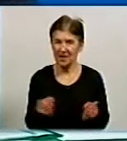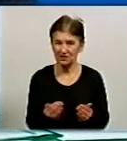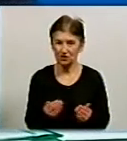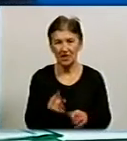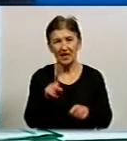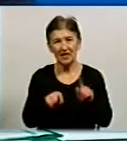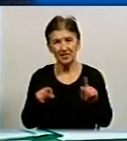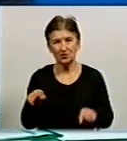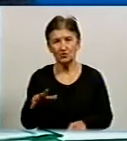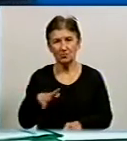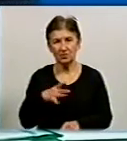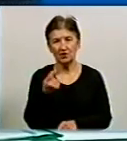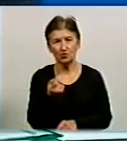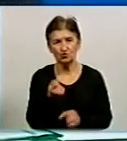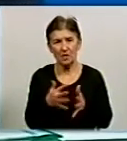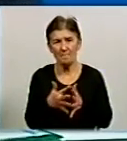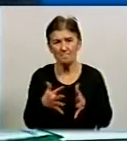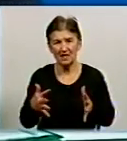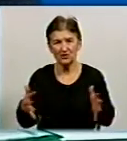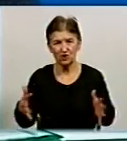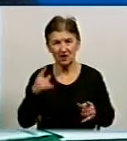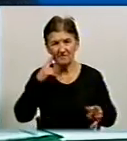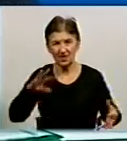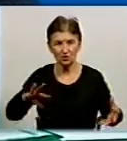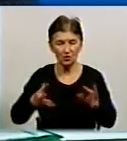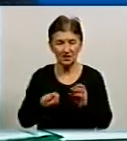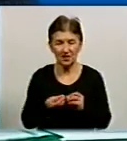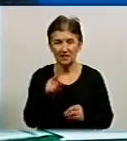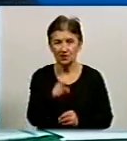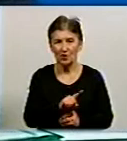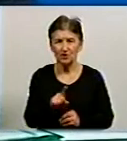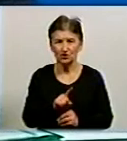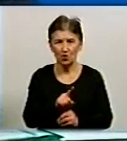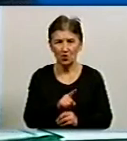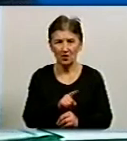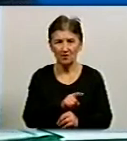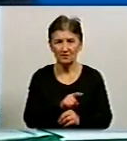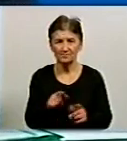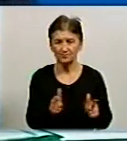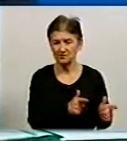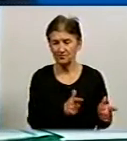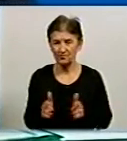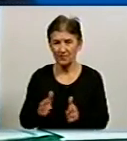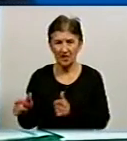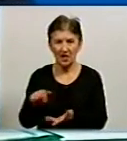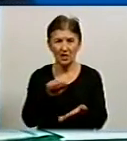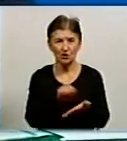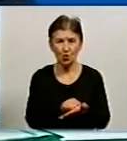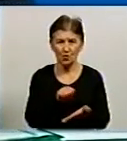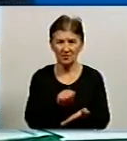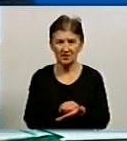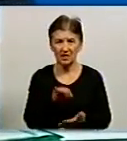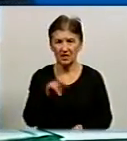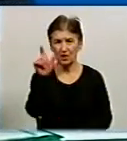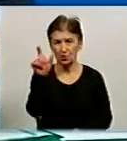Іноді бувають трошки більше, але в результаті того, що виготовляється проєктно-кошторисна документація, ну і